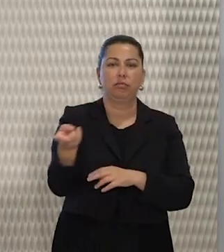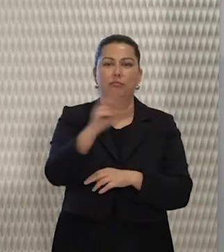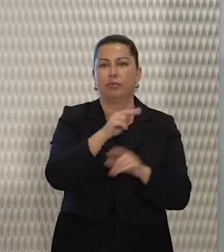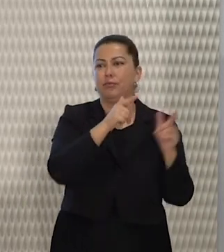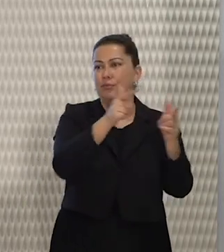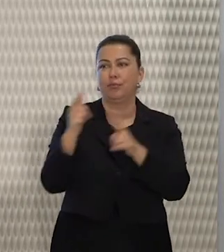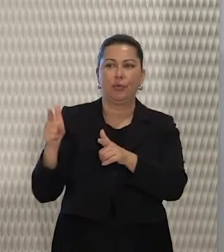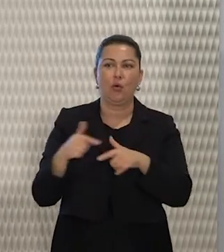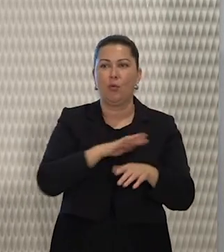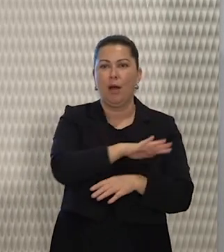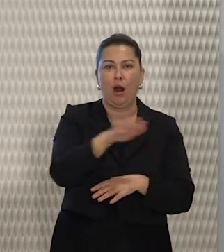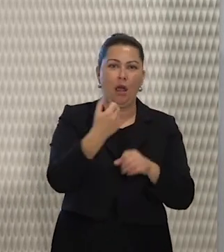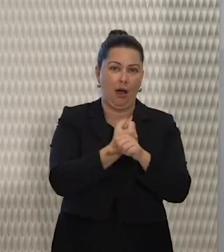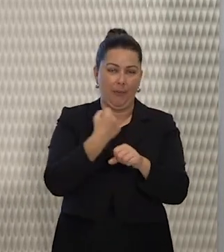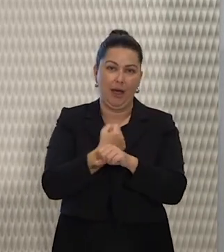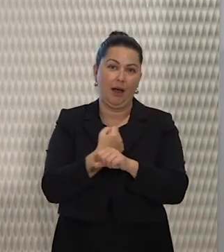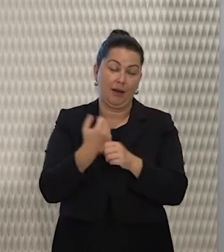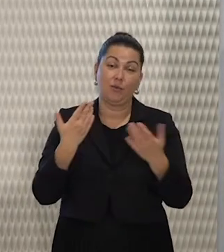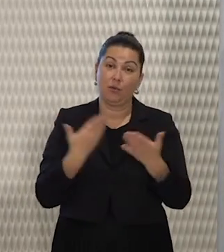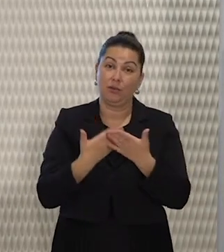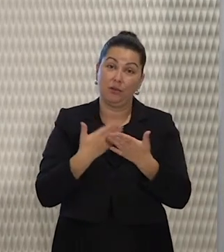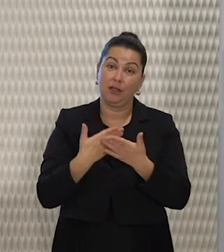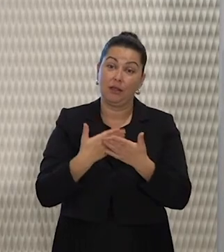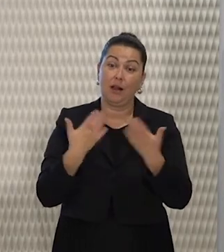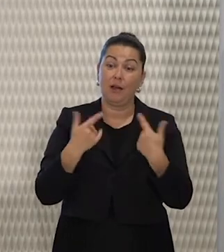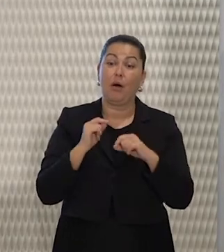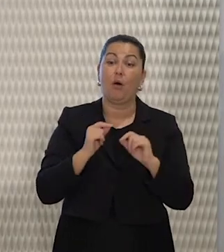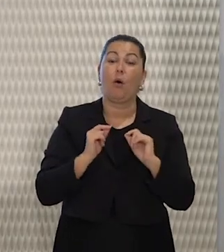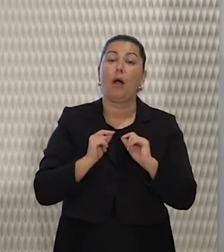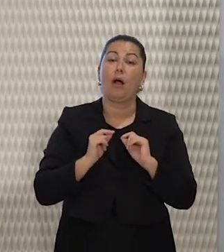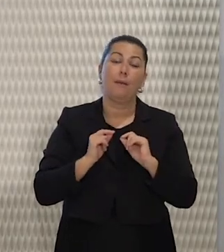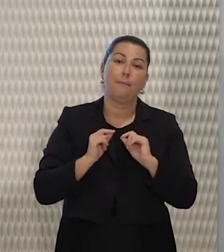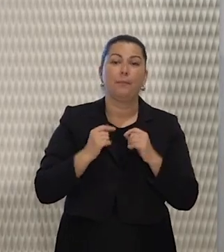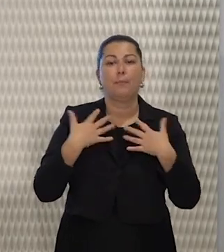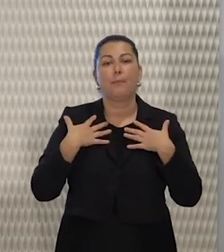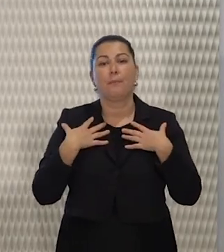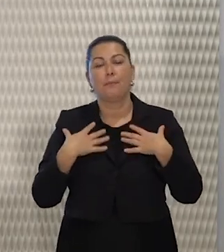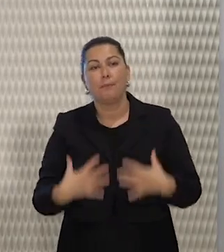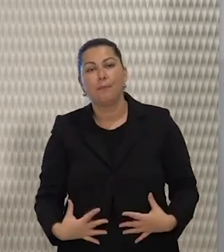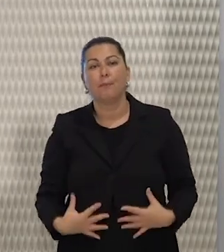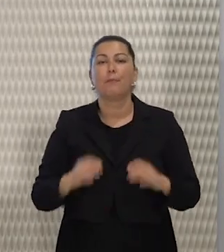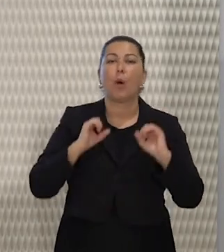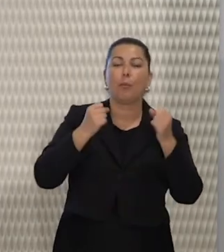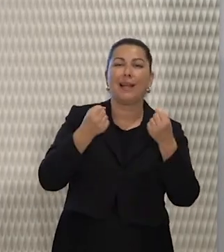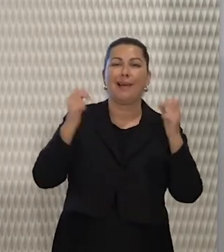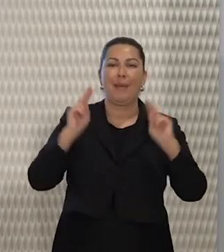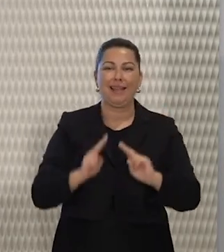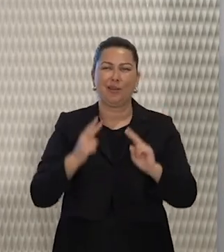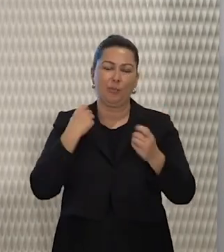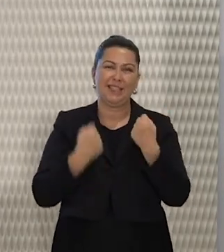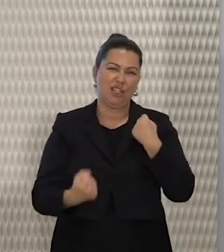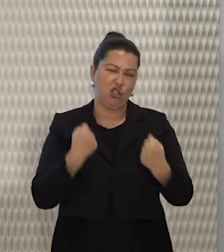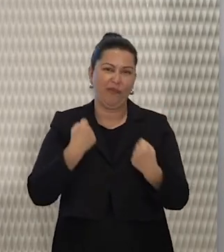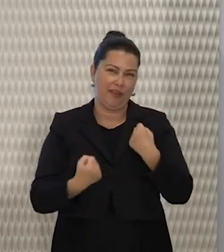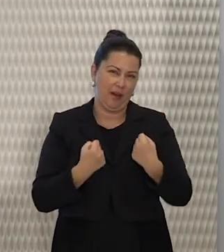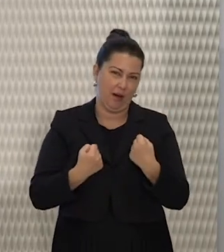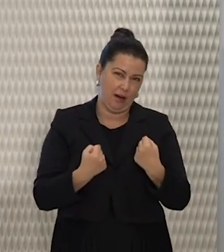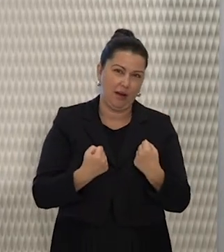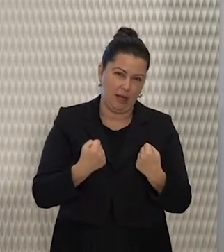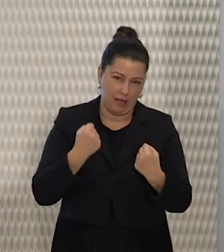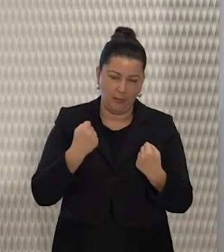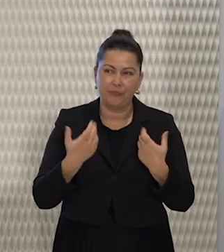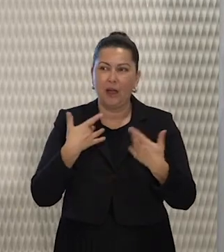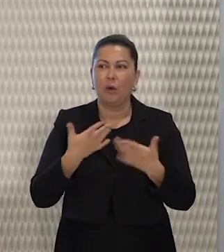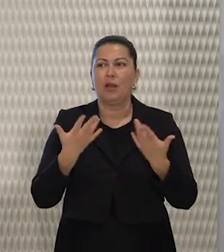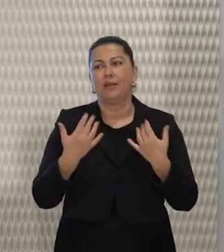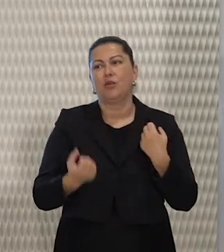Und daher ist natürlich eine mobile Beeinträchtigung ein bisschen schwierig. Ja. Ein bisschen schwierig, vielleicht